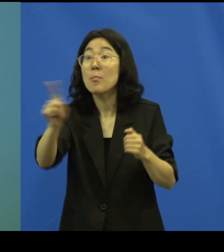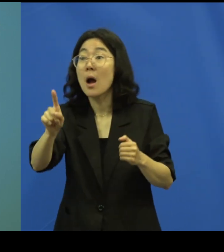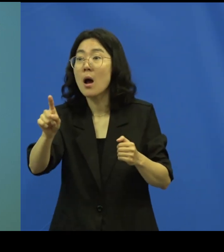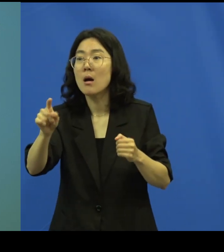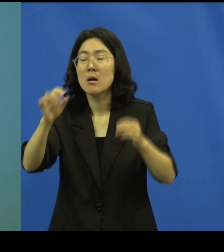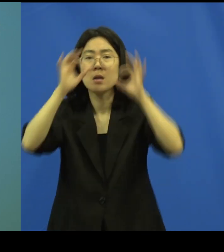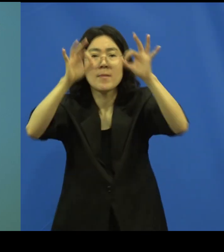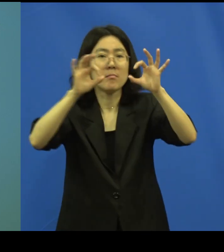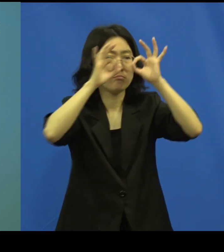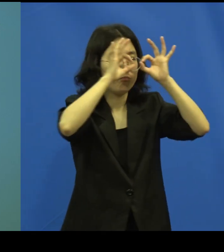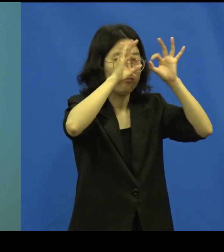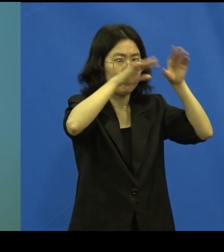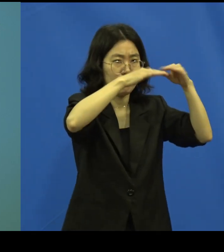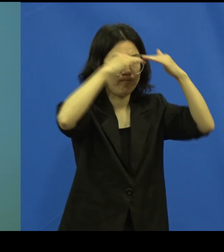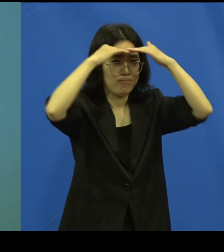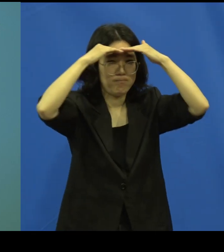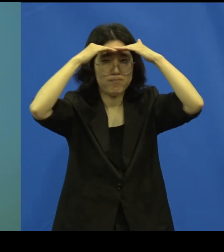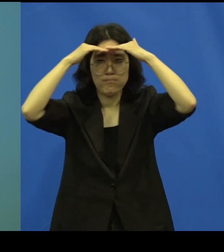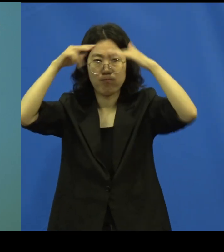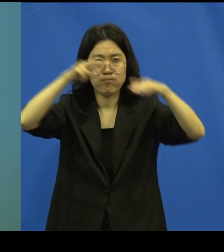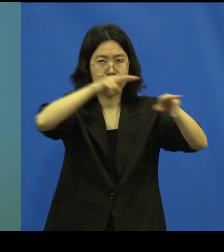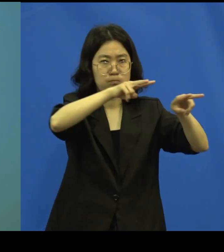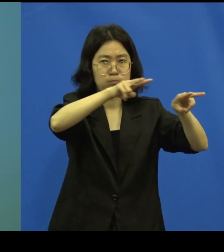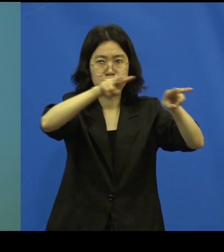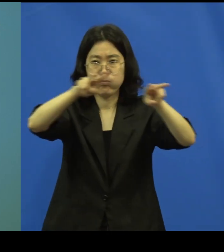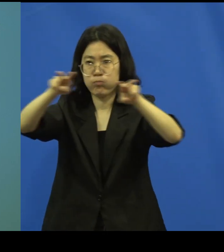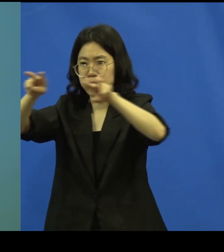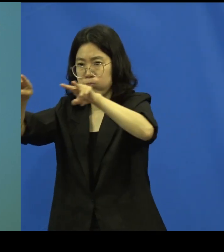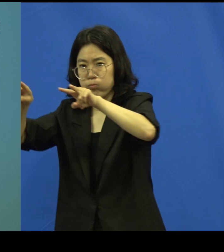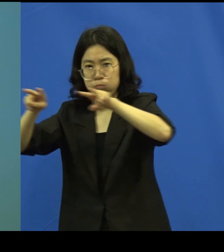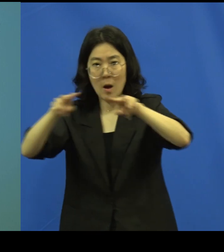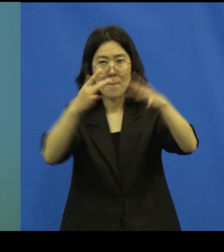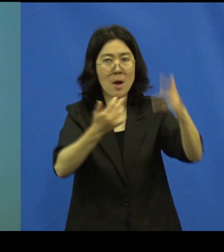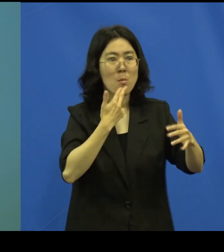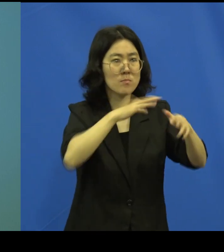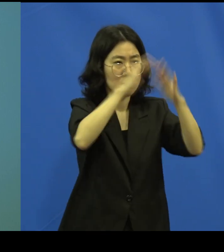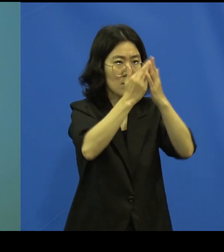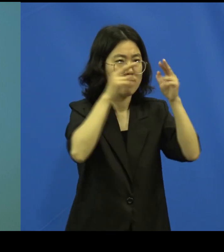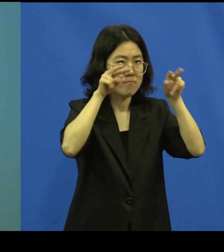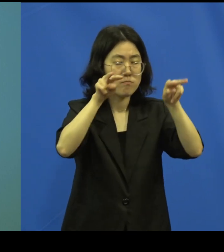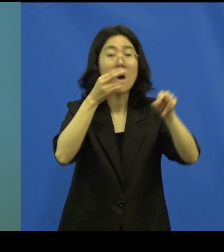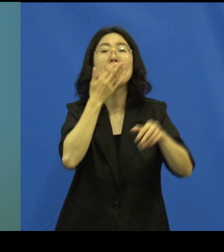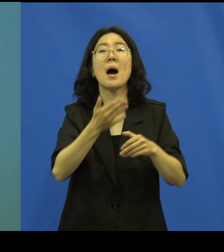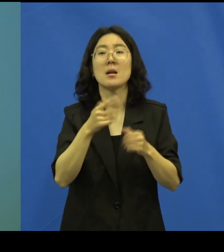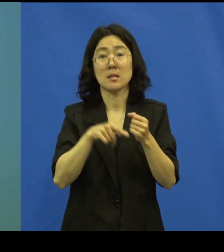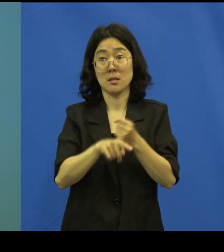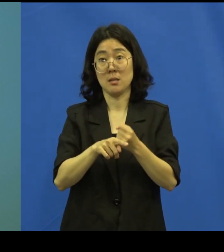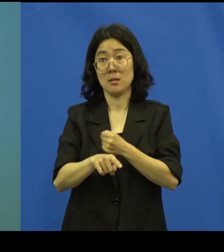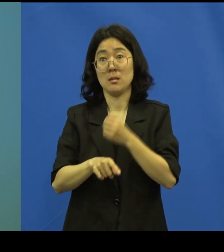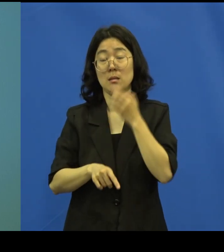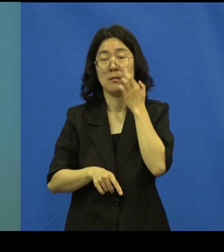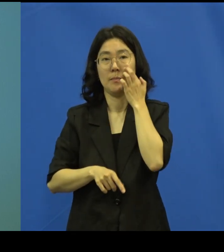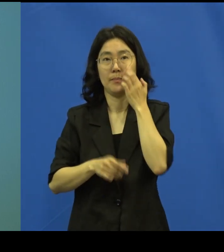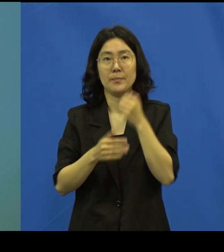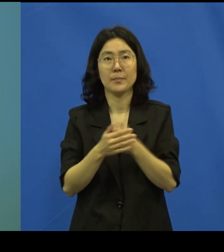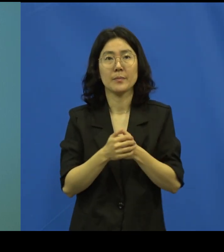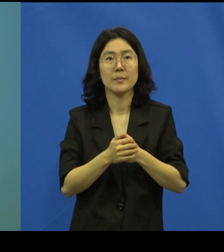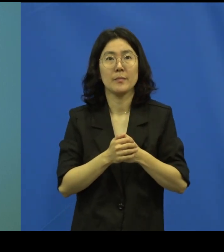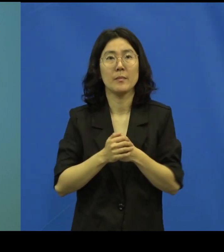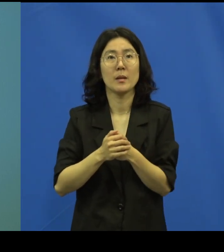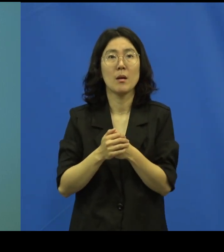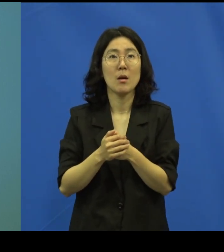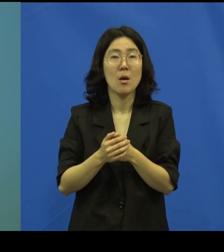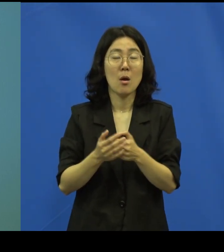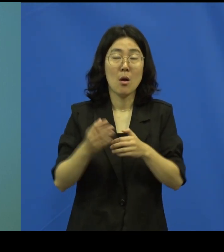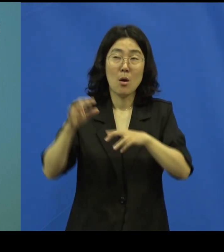7이 완전수를 의미하죠. 자, 이 계시들이 풀려지기 시작하는데 모든 비밀은 왕자의 앉은